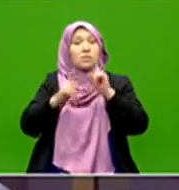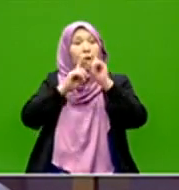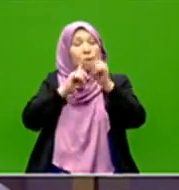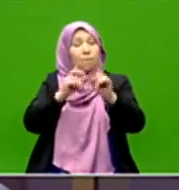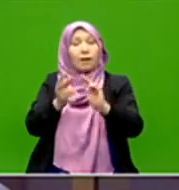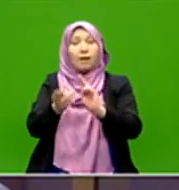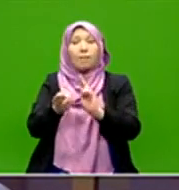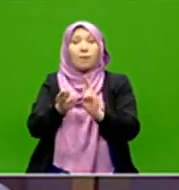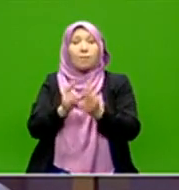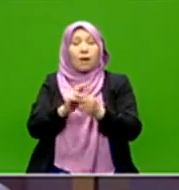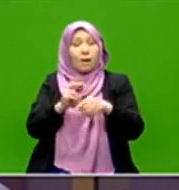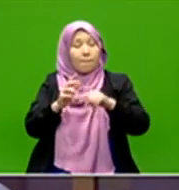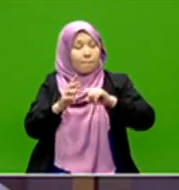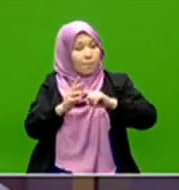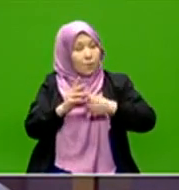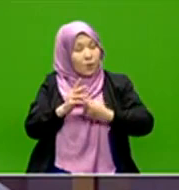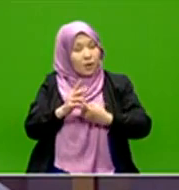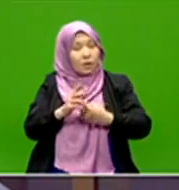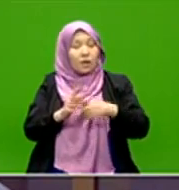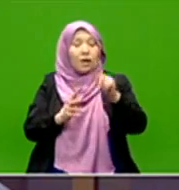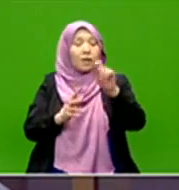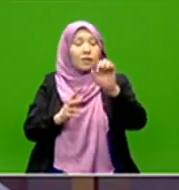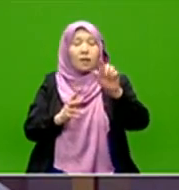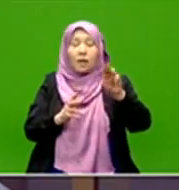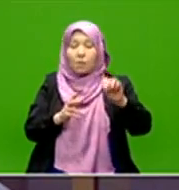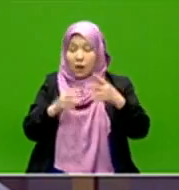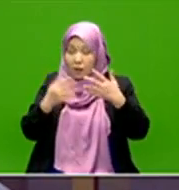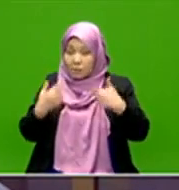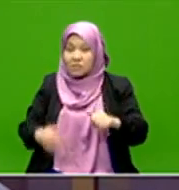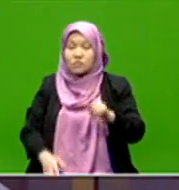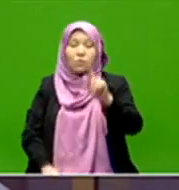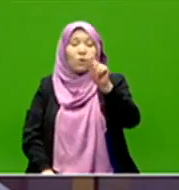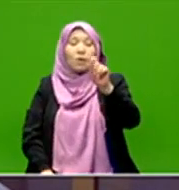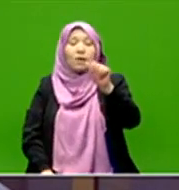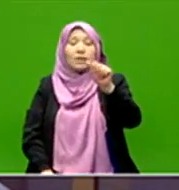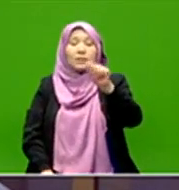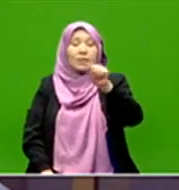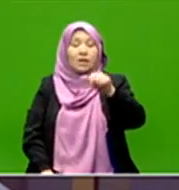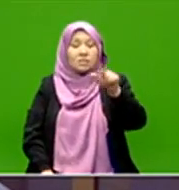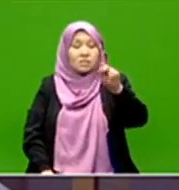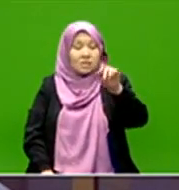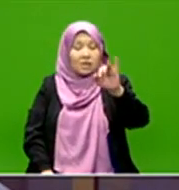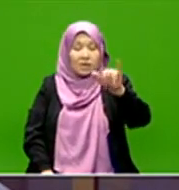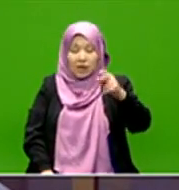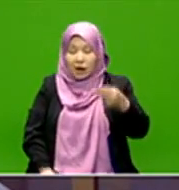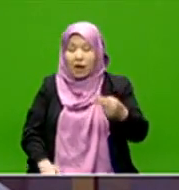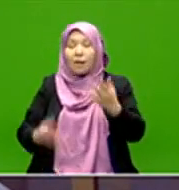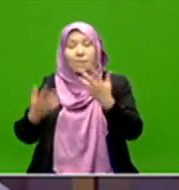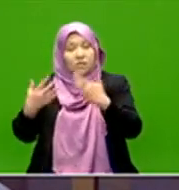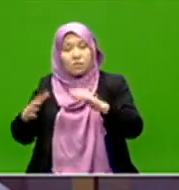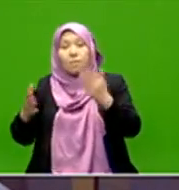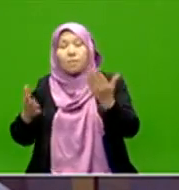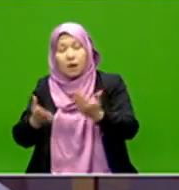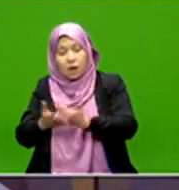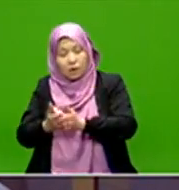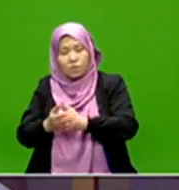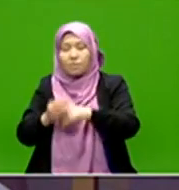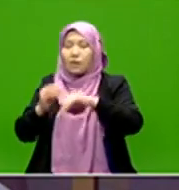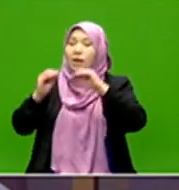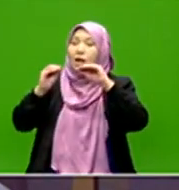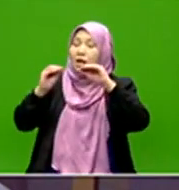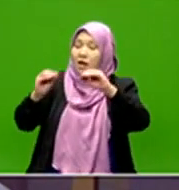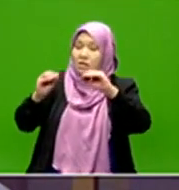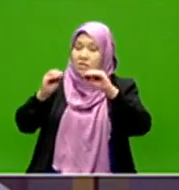ya, mula-mula dia tilawah dahulu, kemudian tazkiyah, kemudian barulah ta'lim. Betul. Iaitu mengajarkan kitab. Ya, pasal